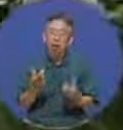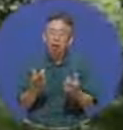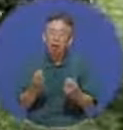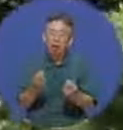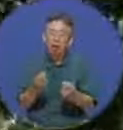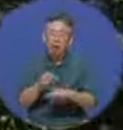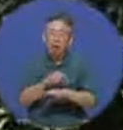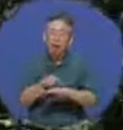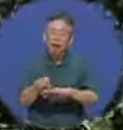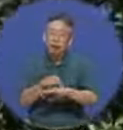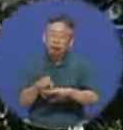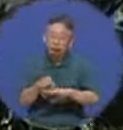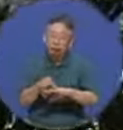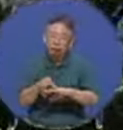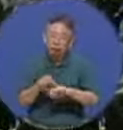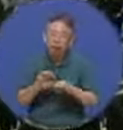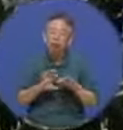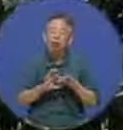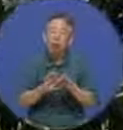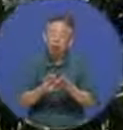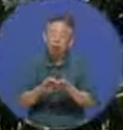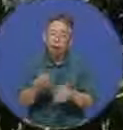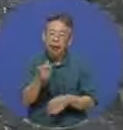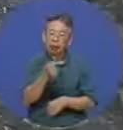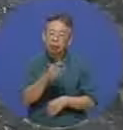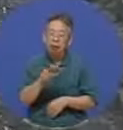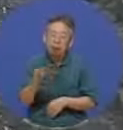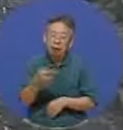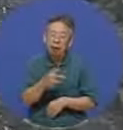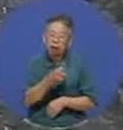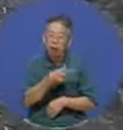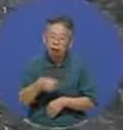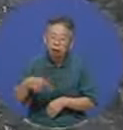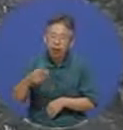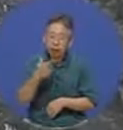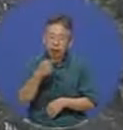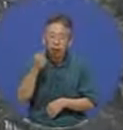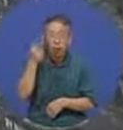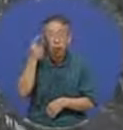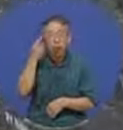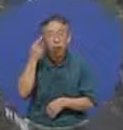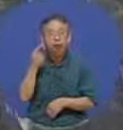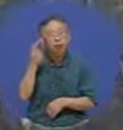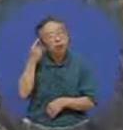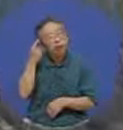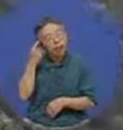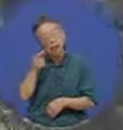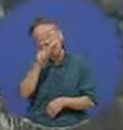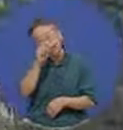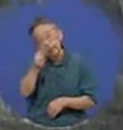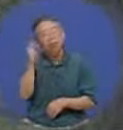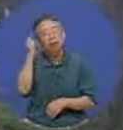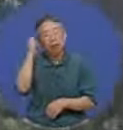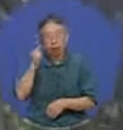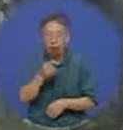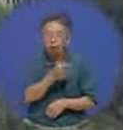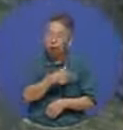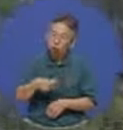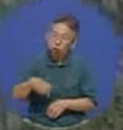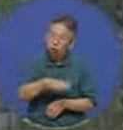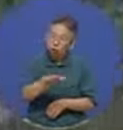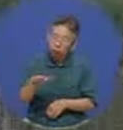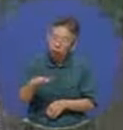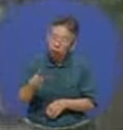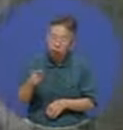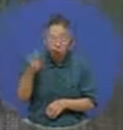ような企画もしてますし、また熊野に来たいなということも発信できればなと思ってます。 なるほど、はい、この熊野、どういうふうなこと